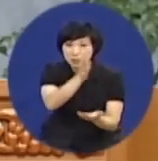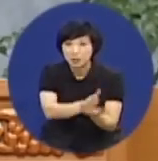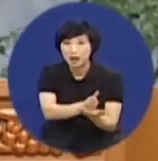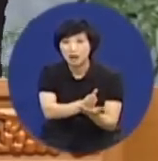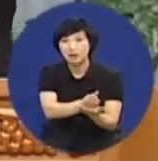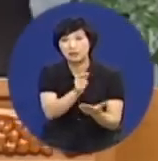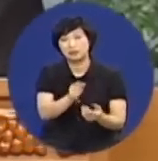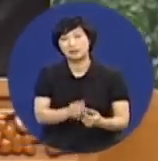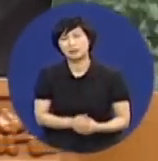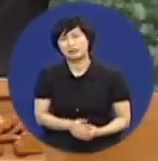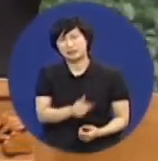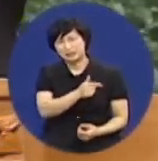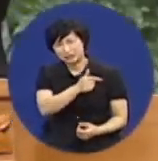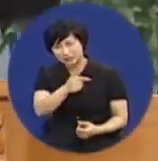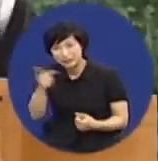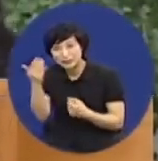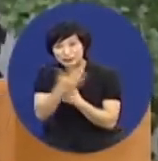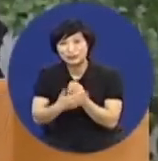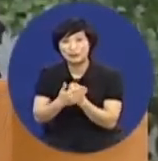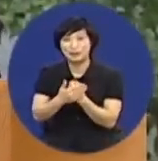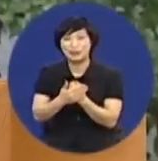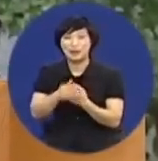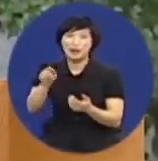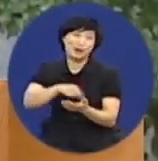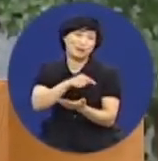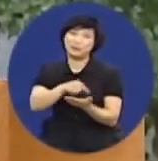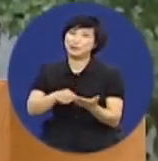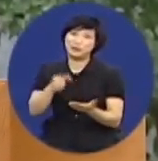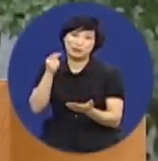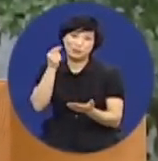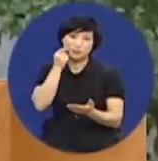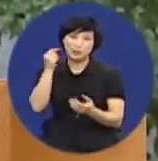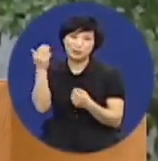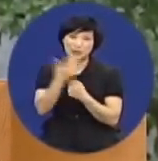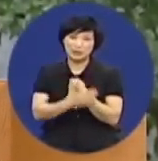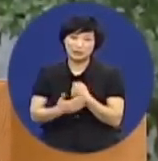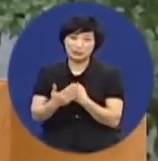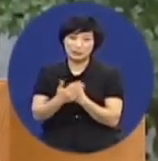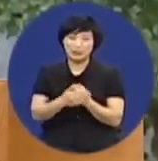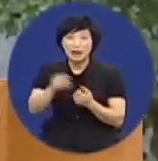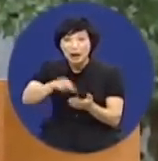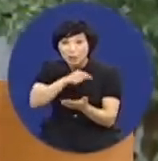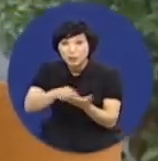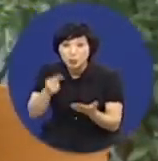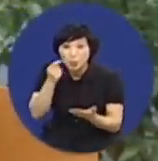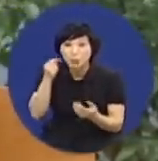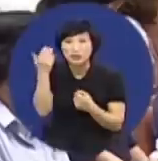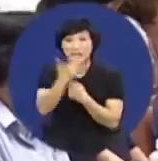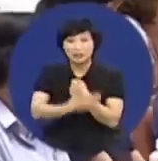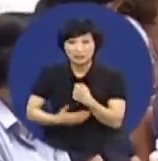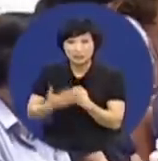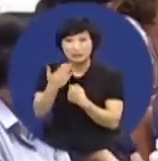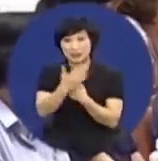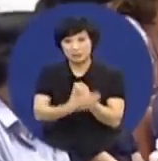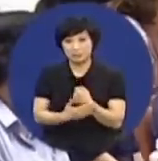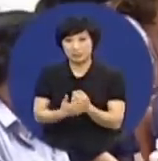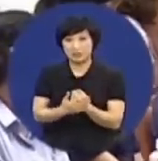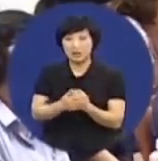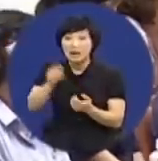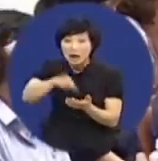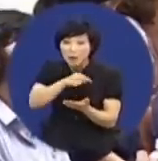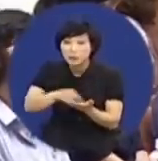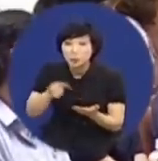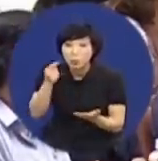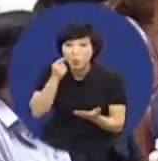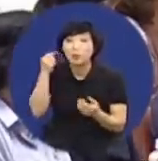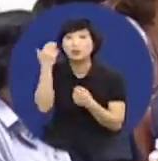と、その大きな恵み、返すことのできない恵みなのです。返すことのできない恵